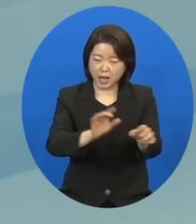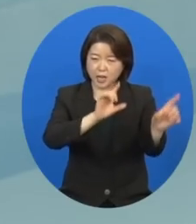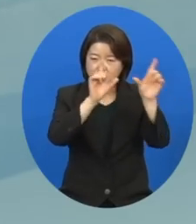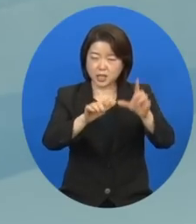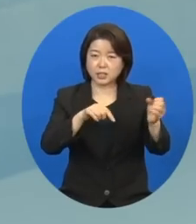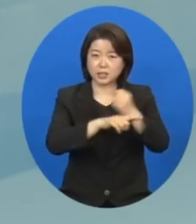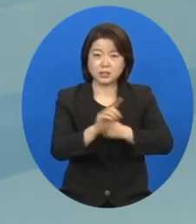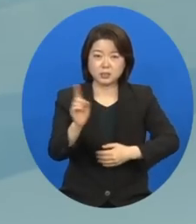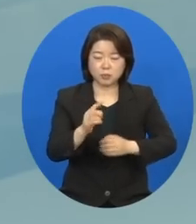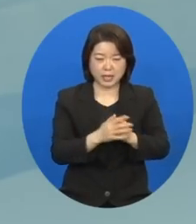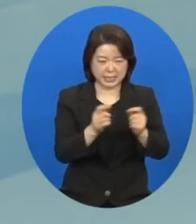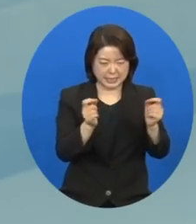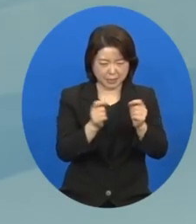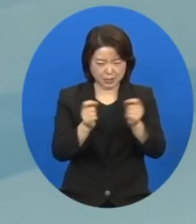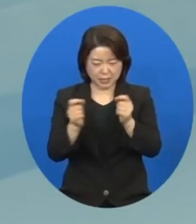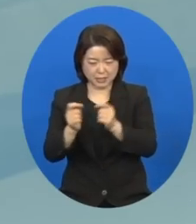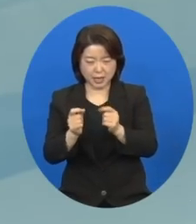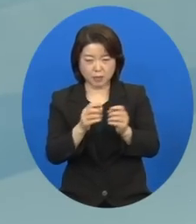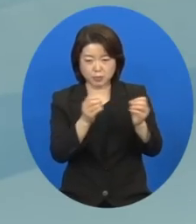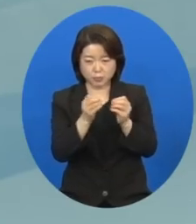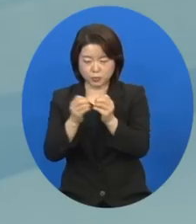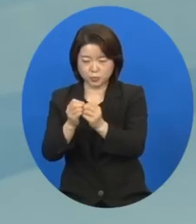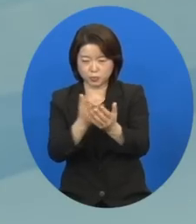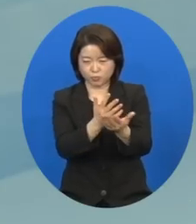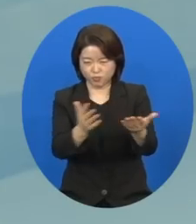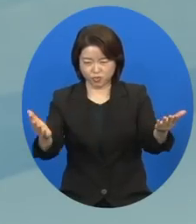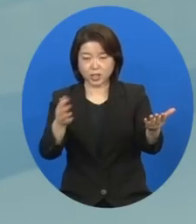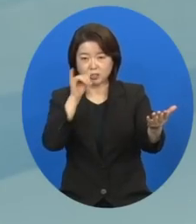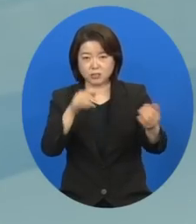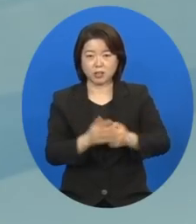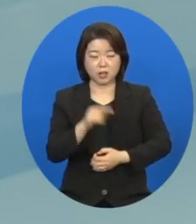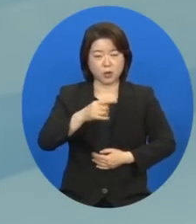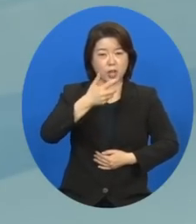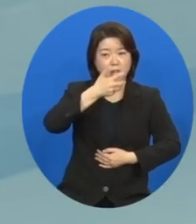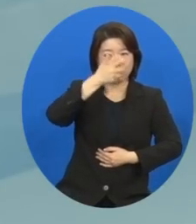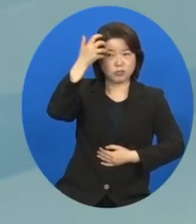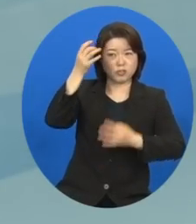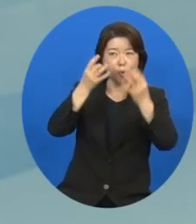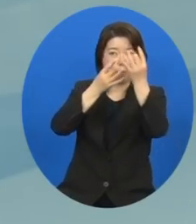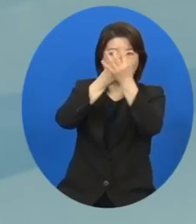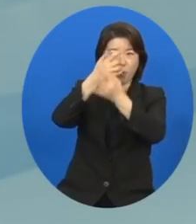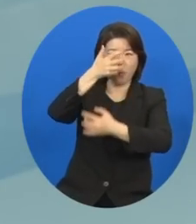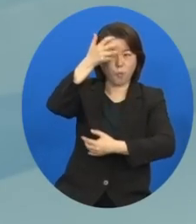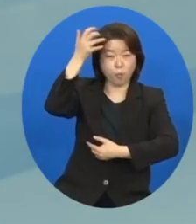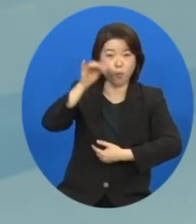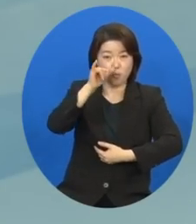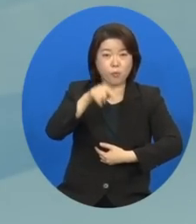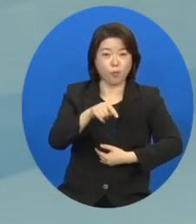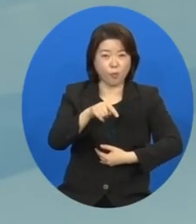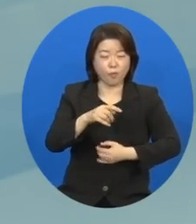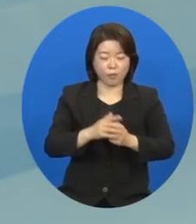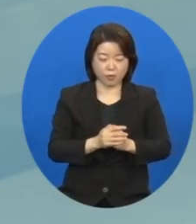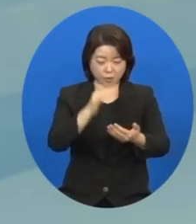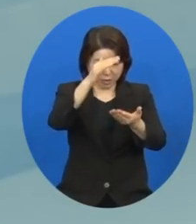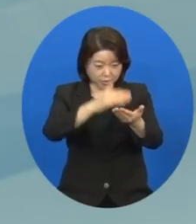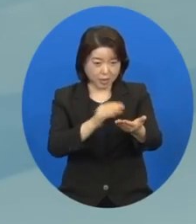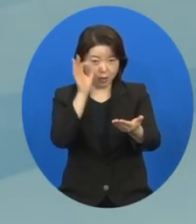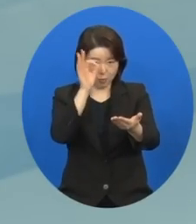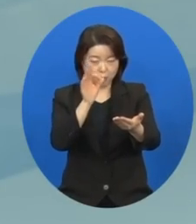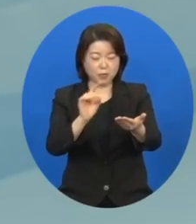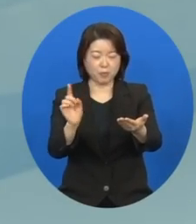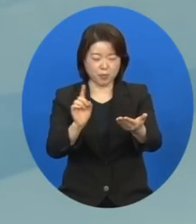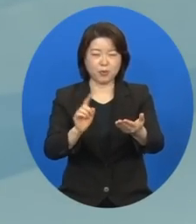가지 짧은 글들이 쫙 있습니다. 근데 거기에 꿈과 환상이라는 그 챕터가 있어요. 거기에 이런 내용을 그가